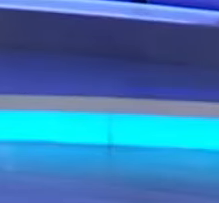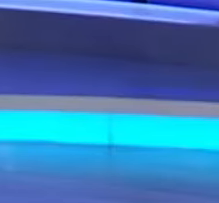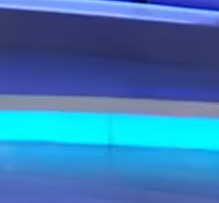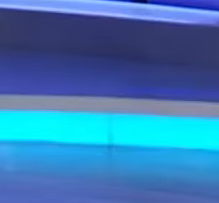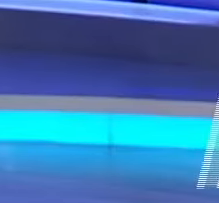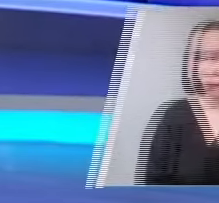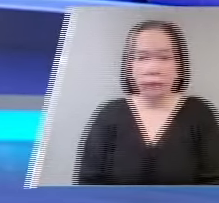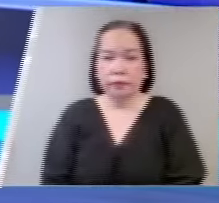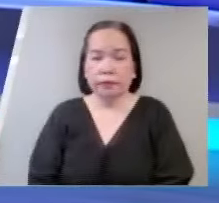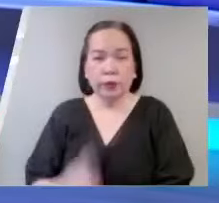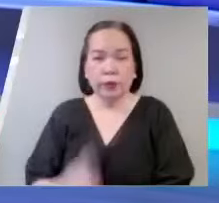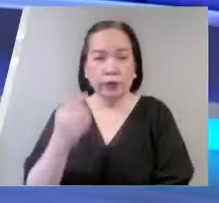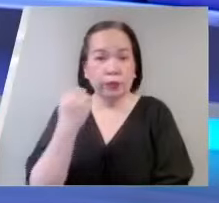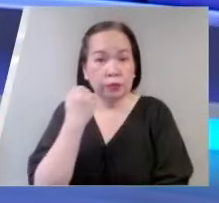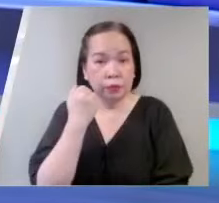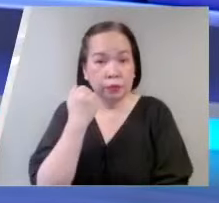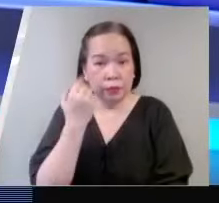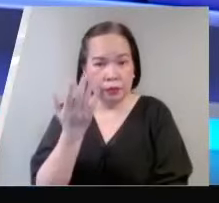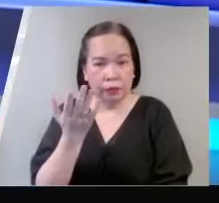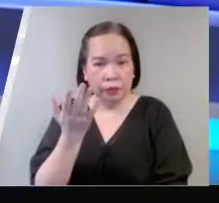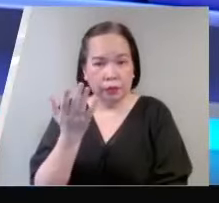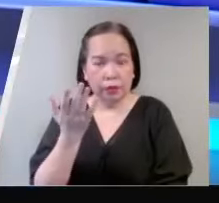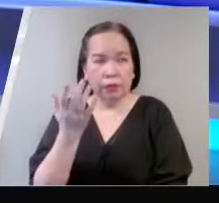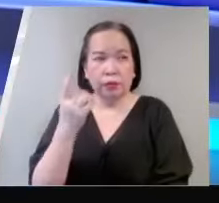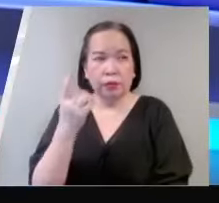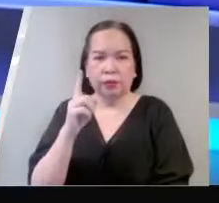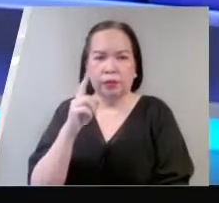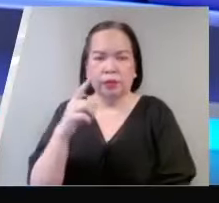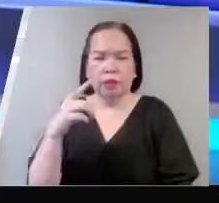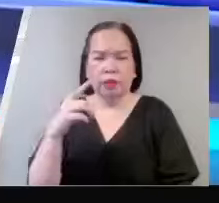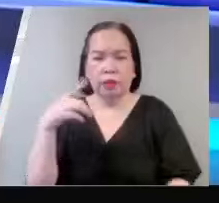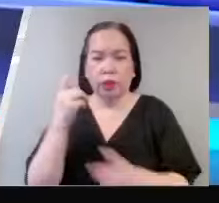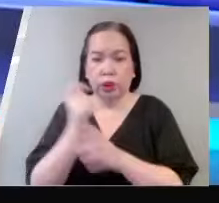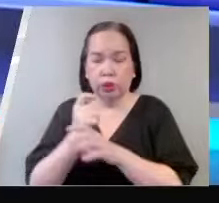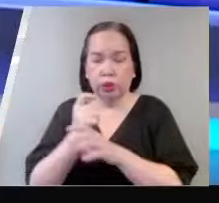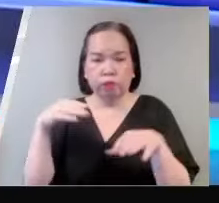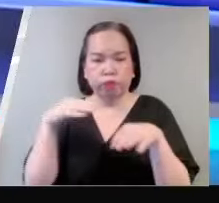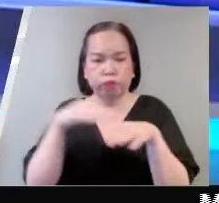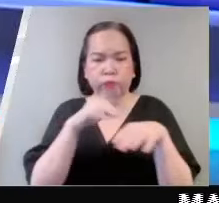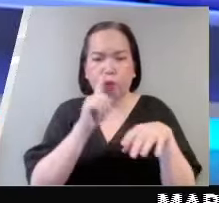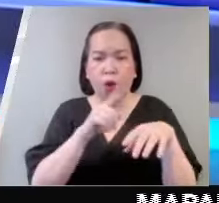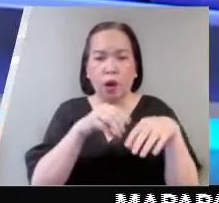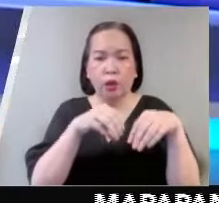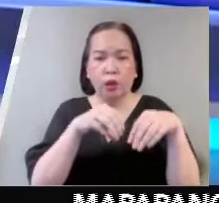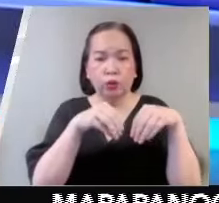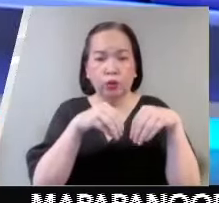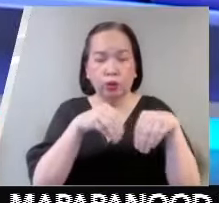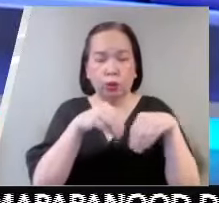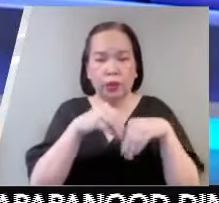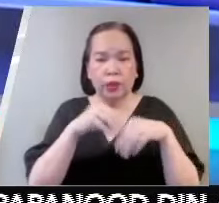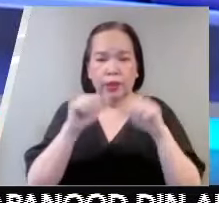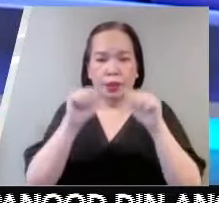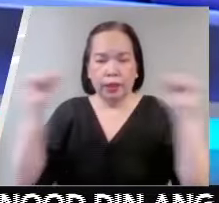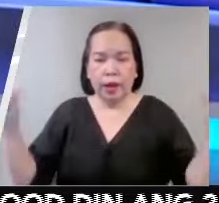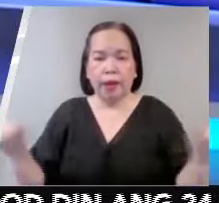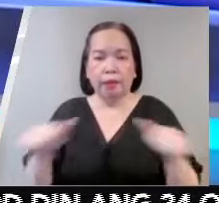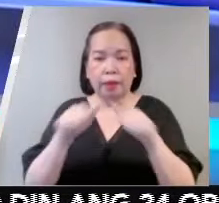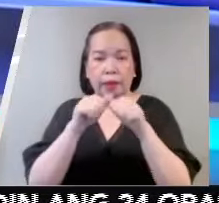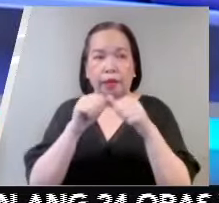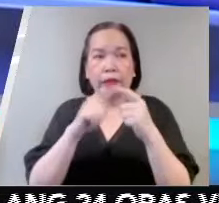Isang patay sa pagbangga ng truck sa isang tindahan sa Legazpi, Albay. SUV naman ang nakabanggaan ng truck sa Camarines